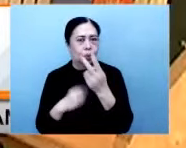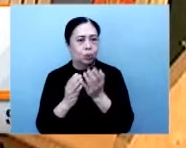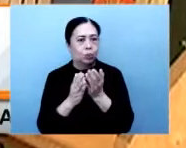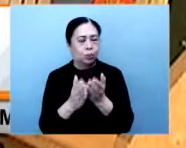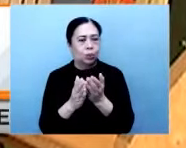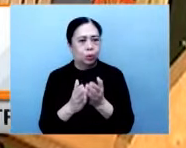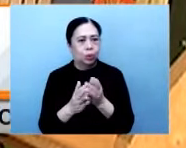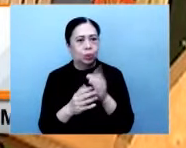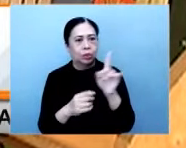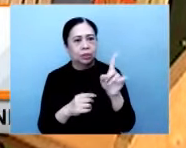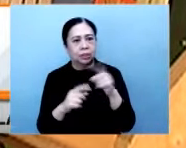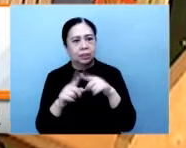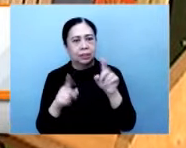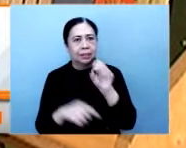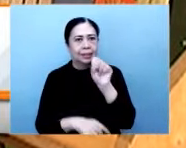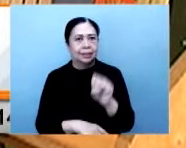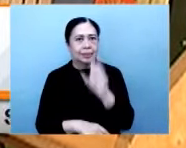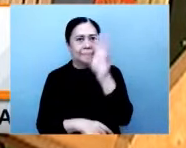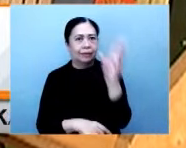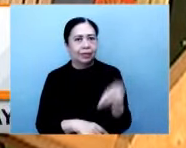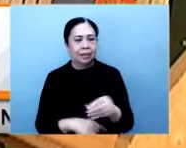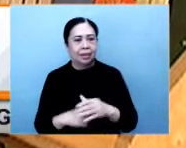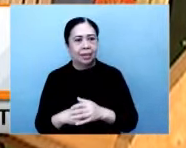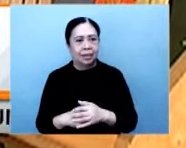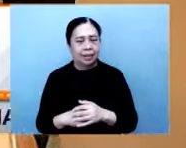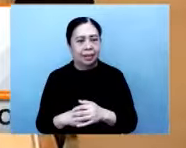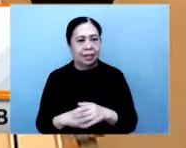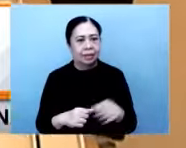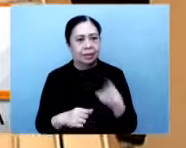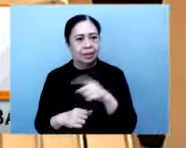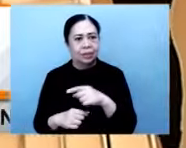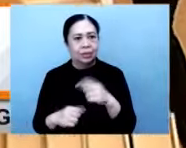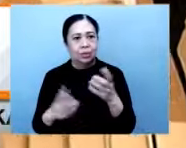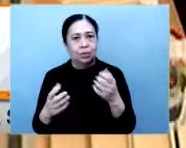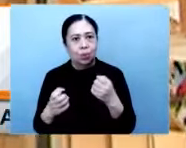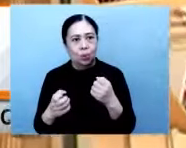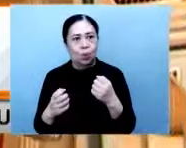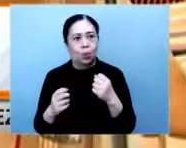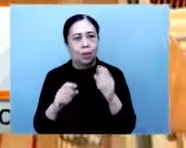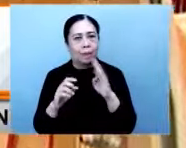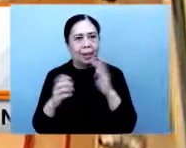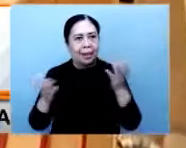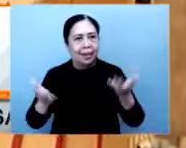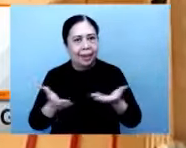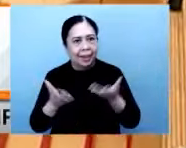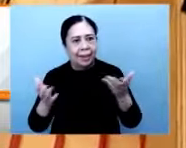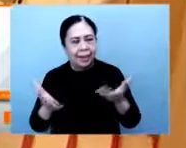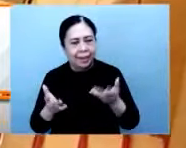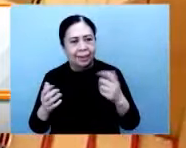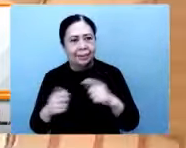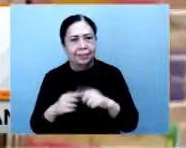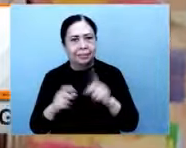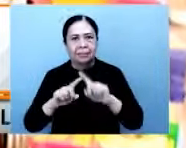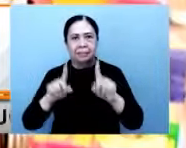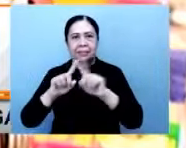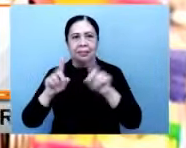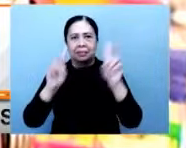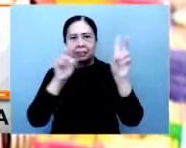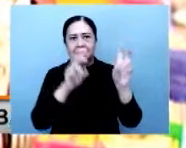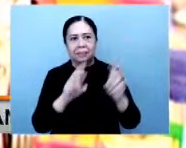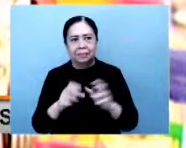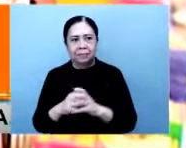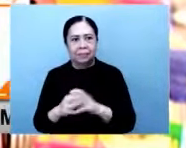ay nasa South Africa. You do not want to miss it. You want to be here. There is a wide range of books, good affordable